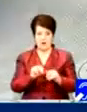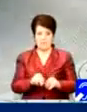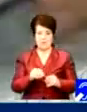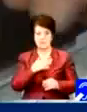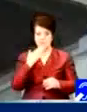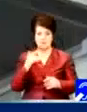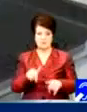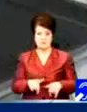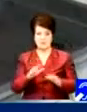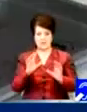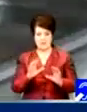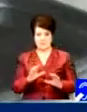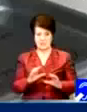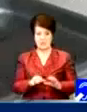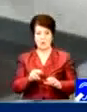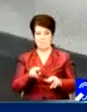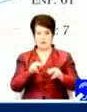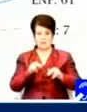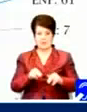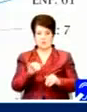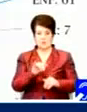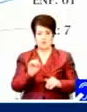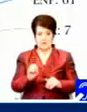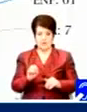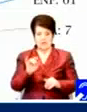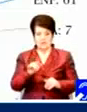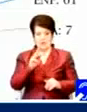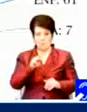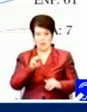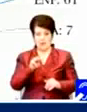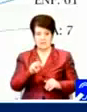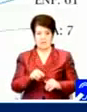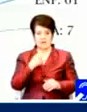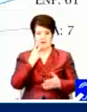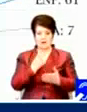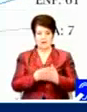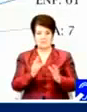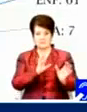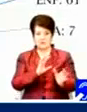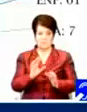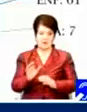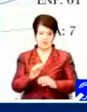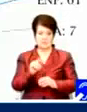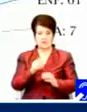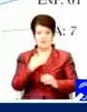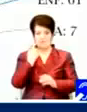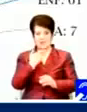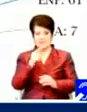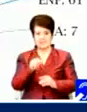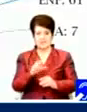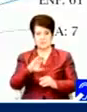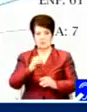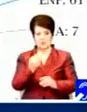actuala legislatură. La nivelul Parlamentului Uniunii, estimările din luna martie arată că popularii și-ar păstra avansul față de socialiști, chiar